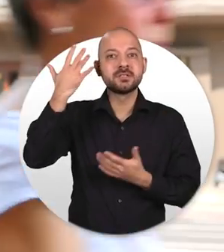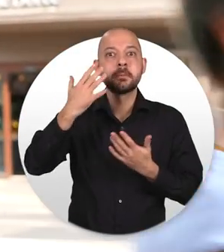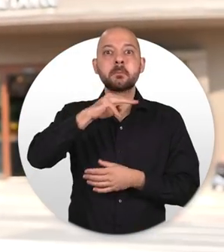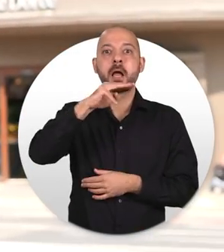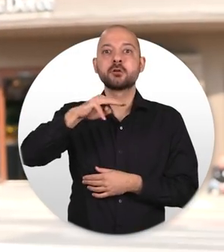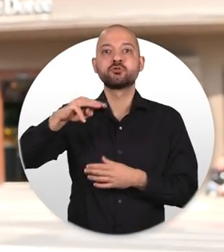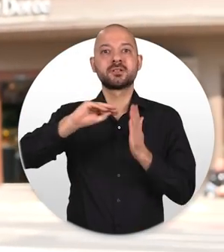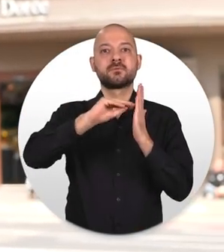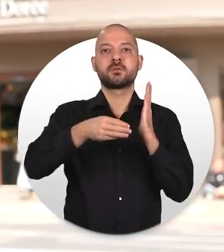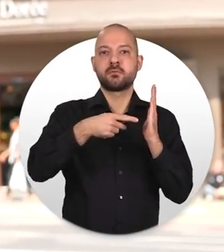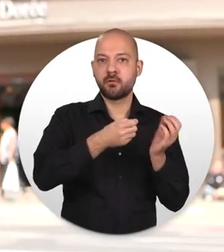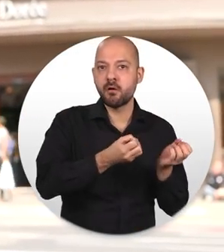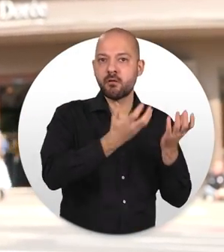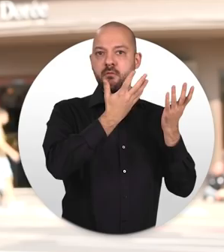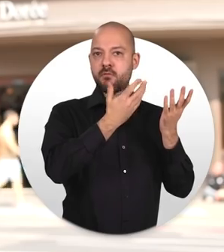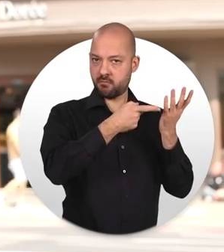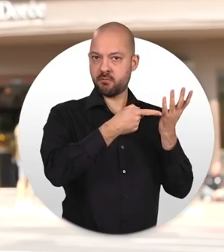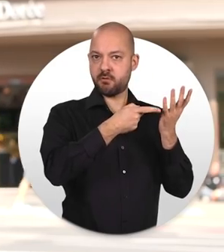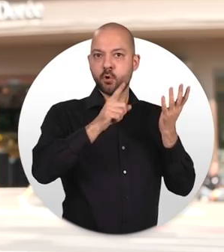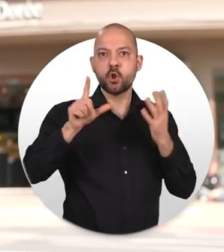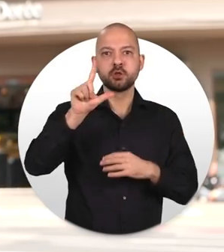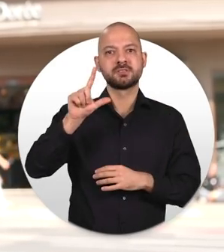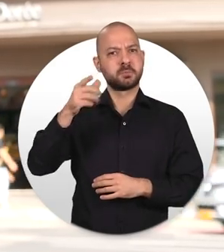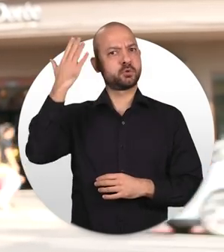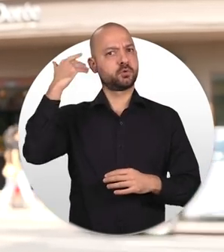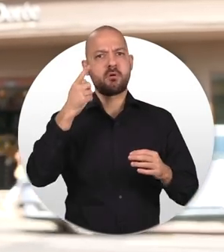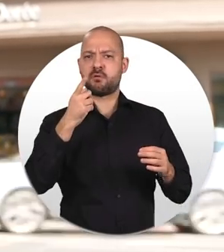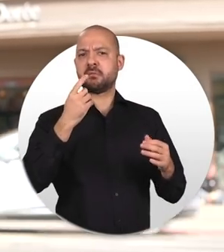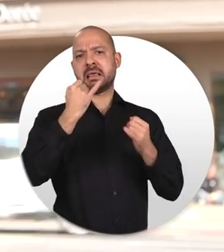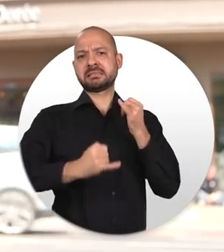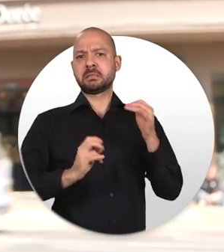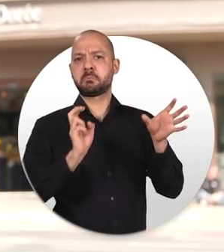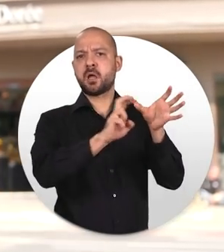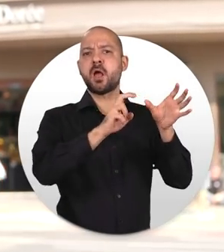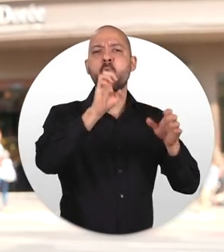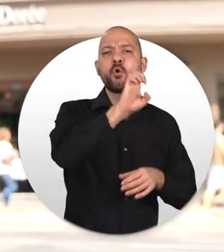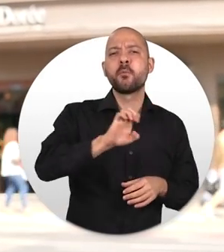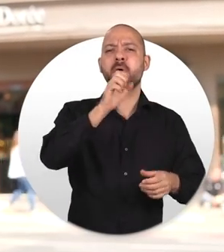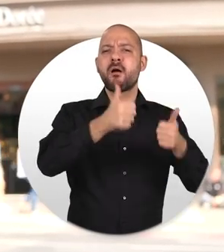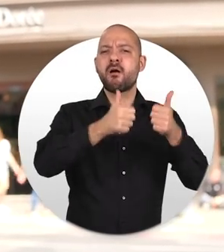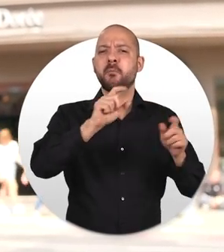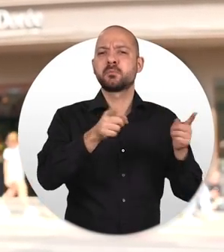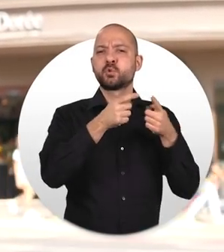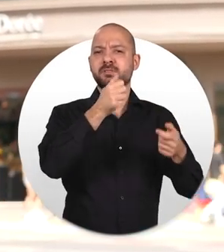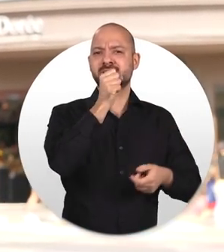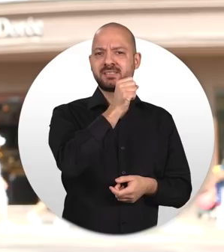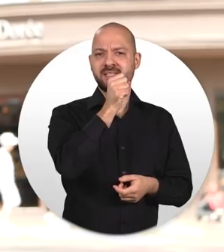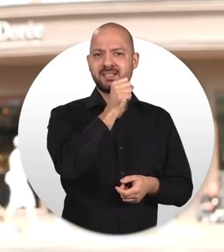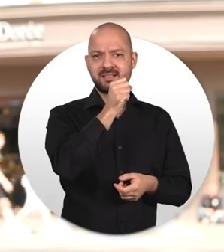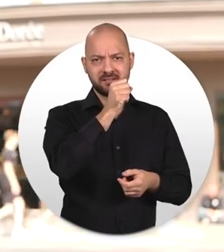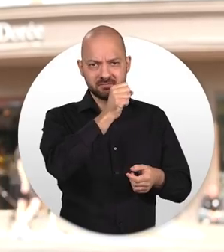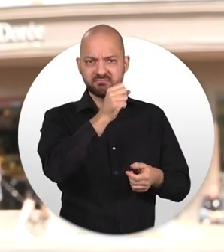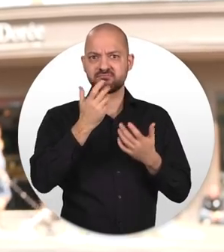1993, den Treté von Maastricht tritt in Kraft. Lützeburg hält vierläufig ein letzte Keier um Eurovision Song Contest teil. Und